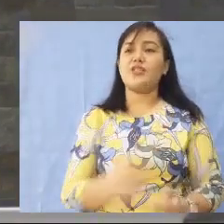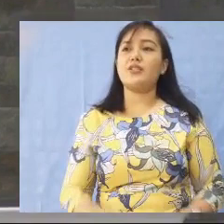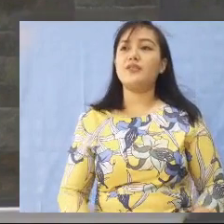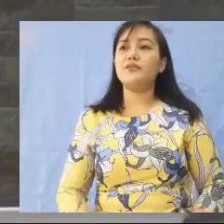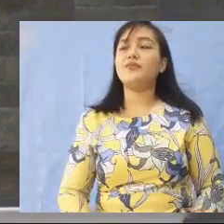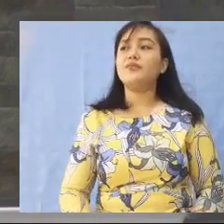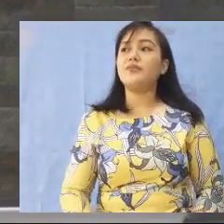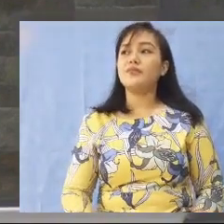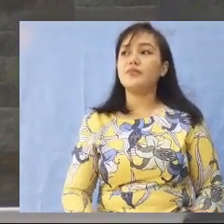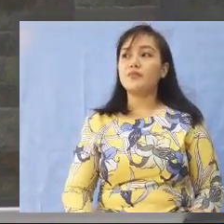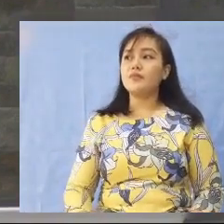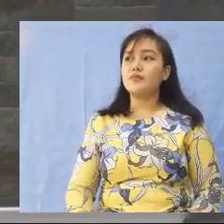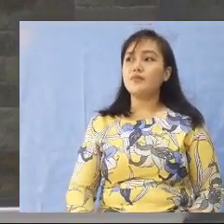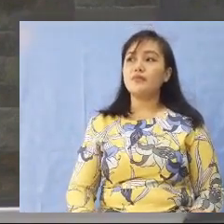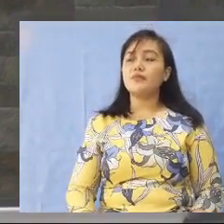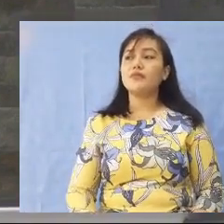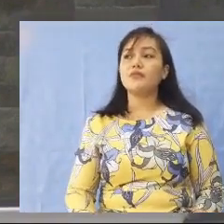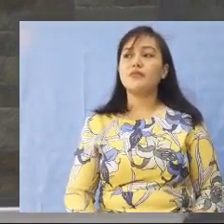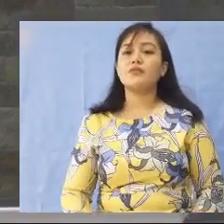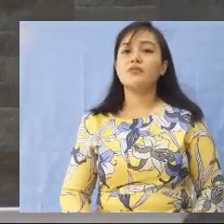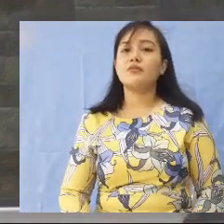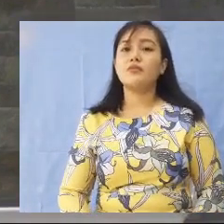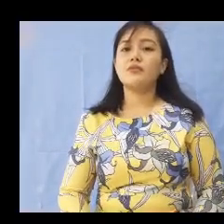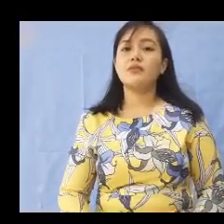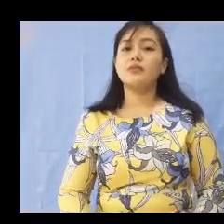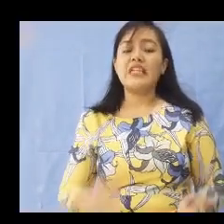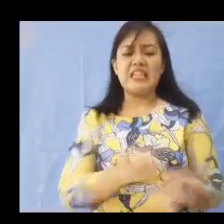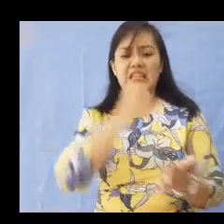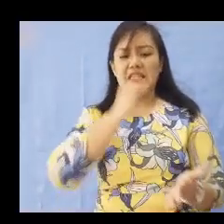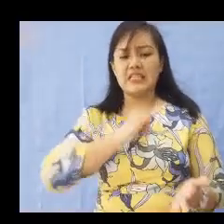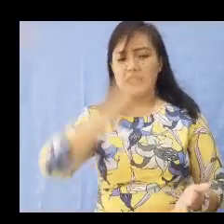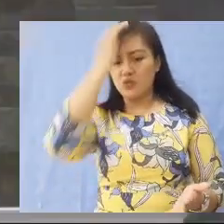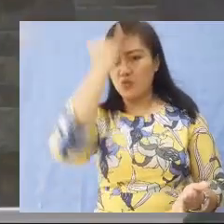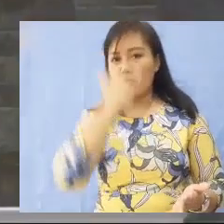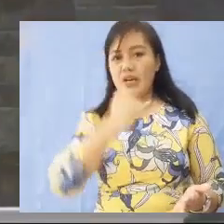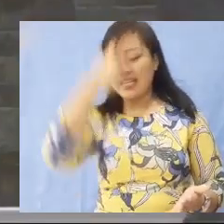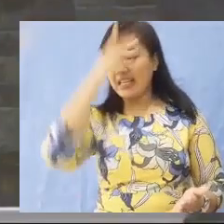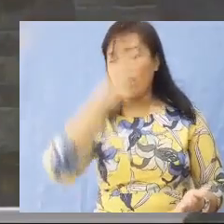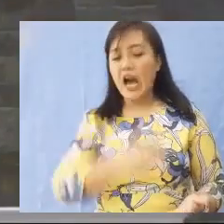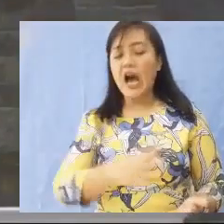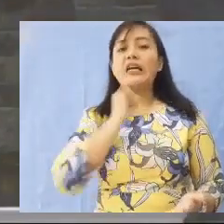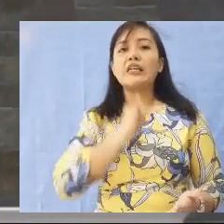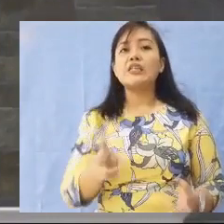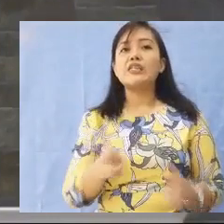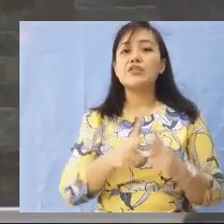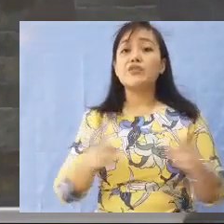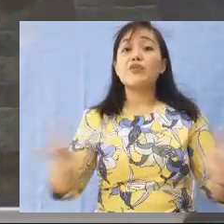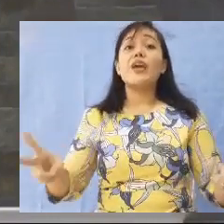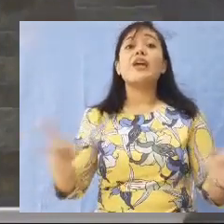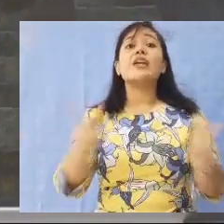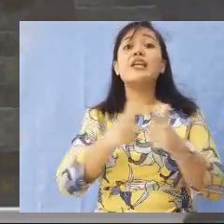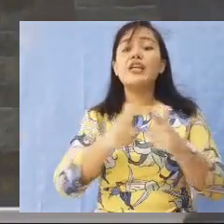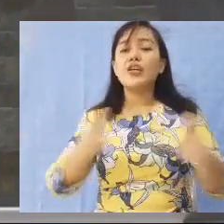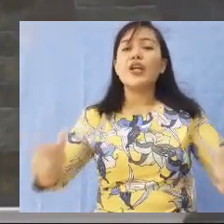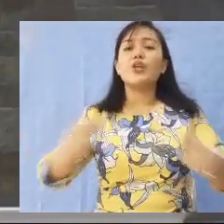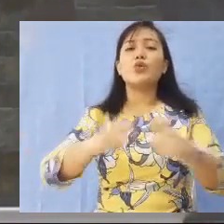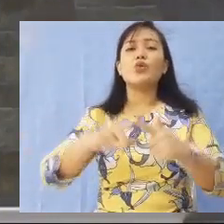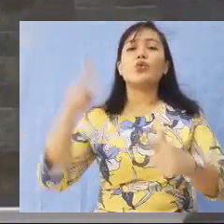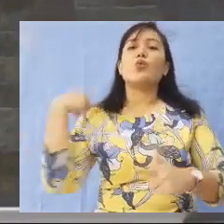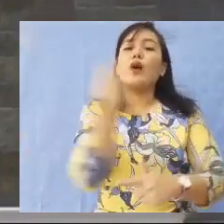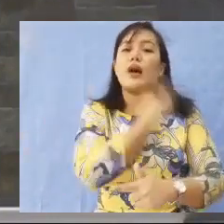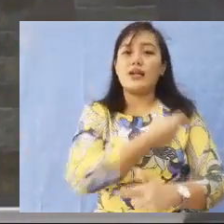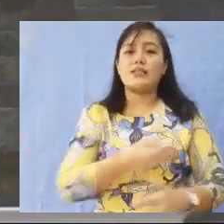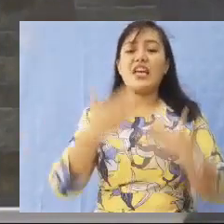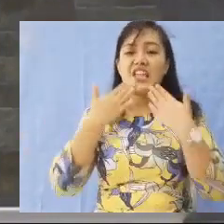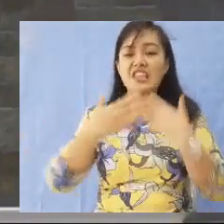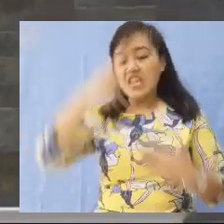Naunawaan nyo po, kaya napakabuti po ng Panginoon po sa atin eh. O kaya, salamat po sa Panginoon na meron po tayong